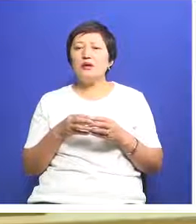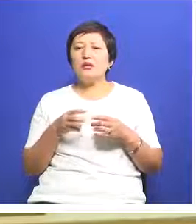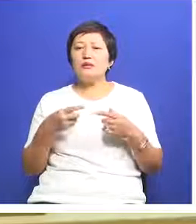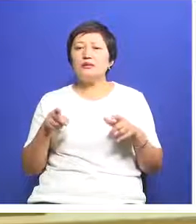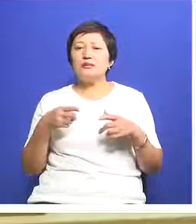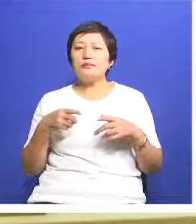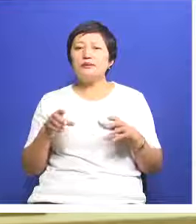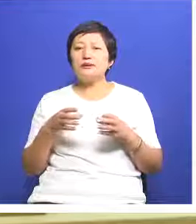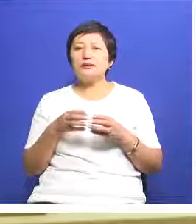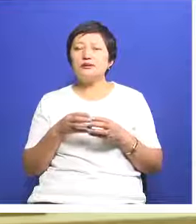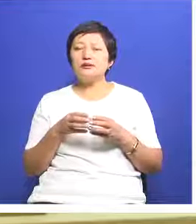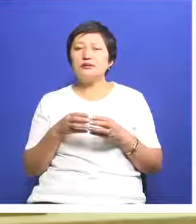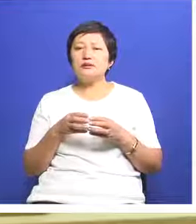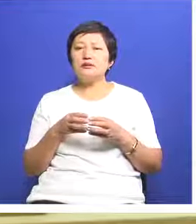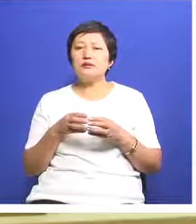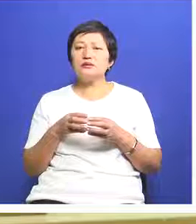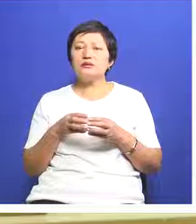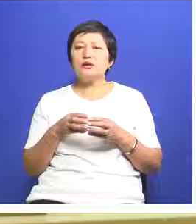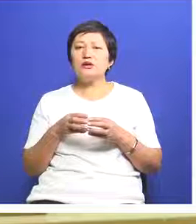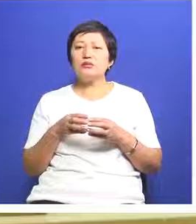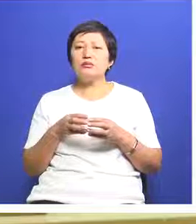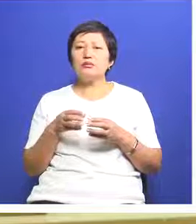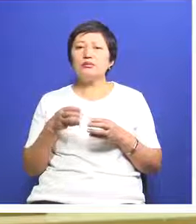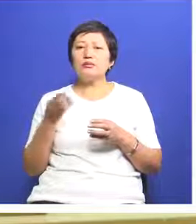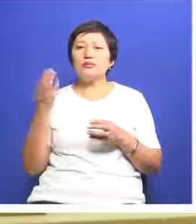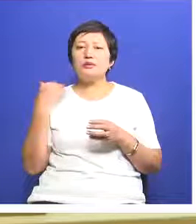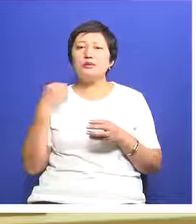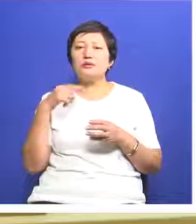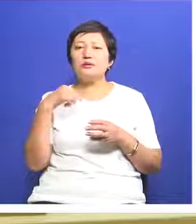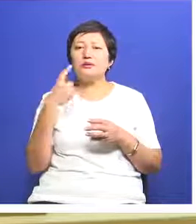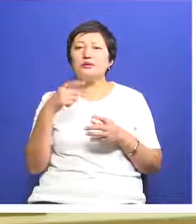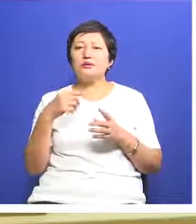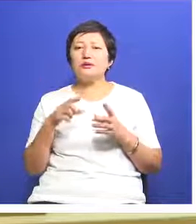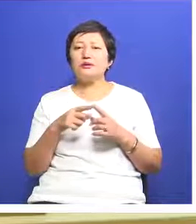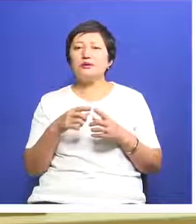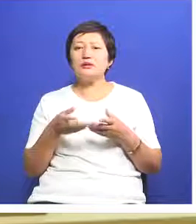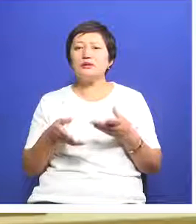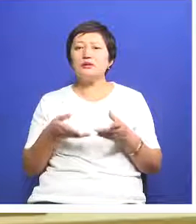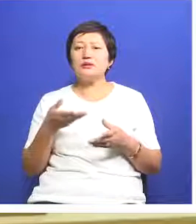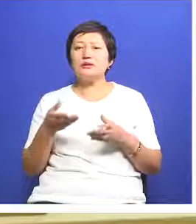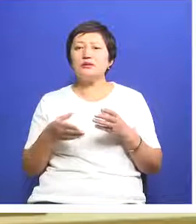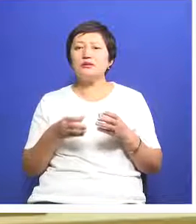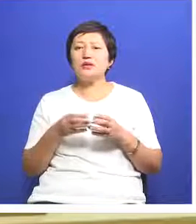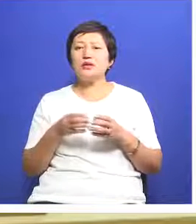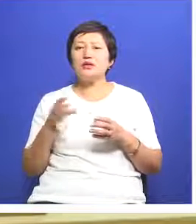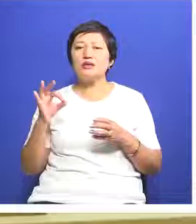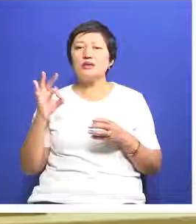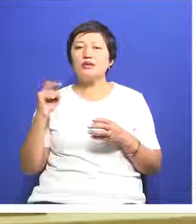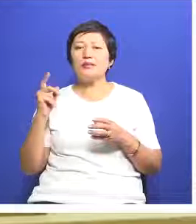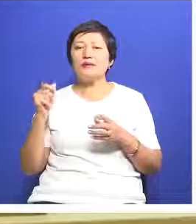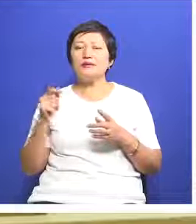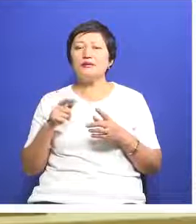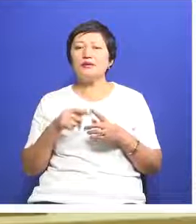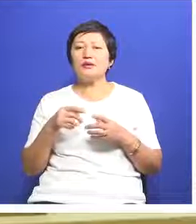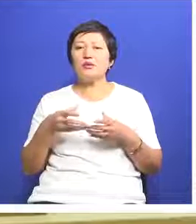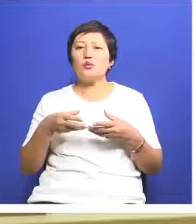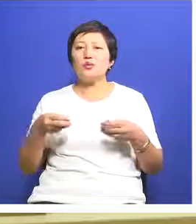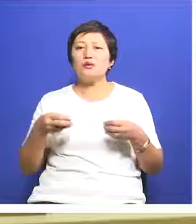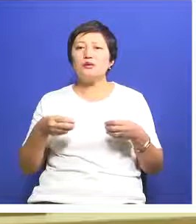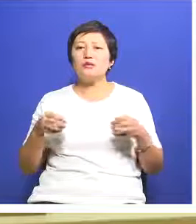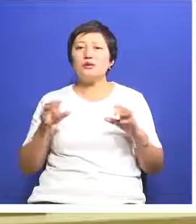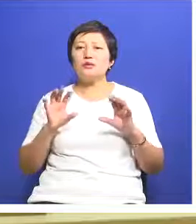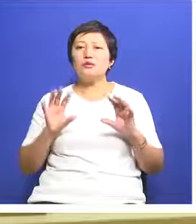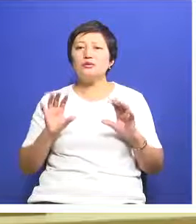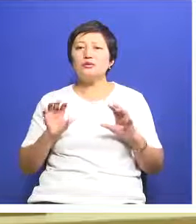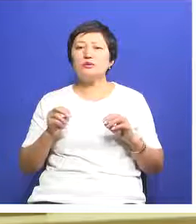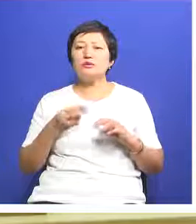Одан басқа бізде мынау қазір енді бұрын не деп айтатын едік қой, жаңа жеңілдетілген жаңа жағармайды екен. Ол енді көктемгі күзге